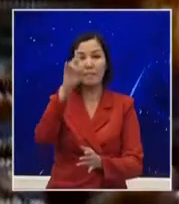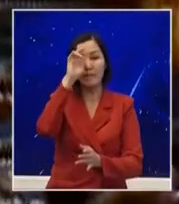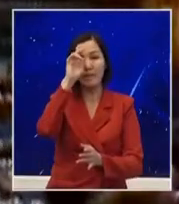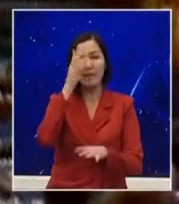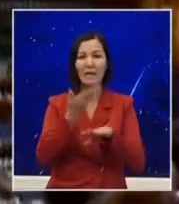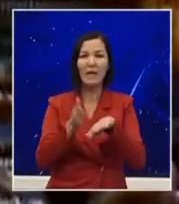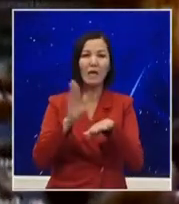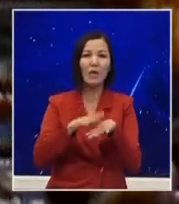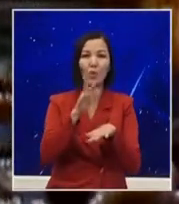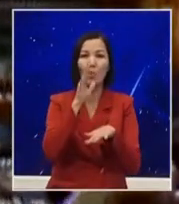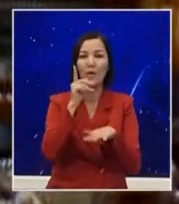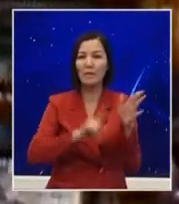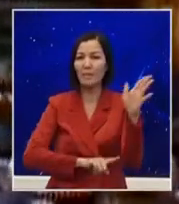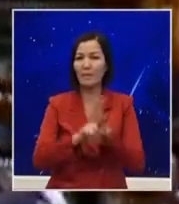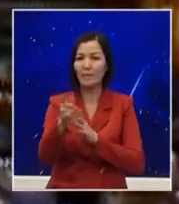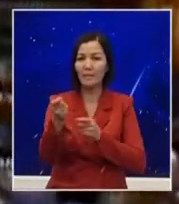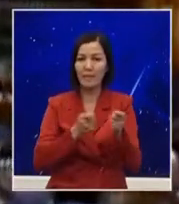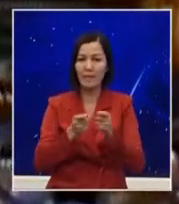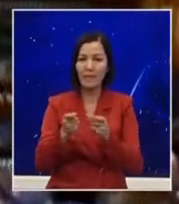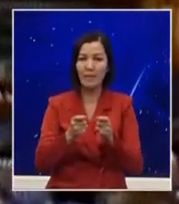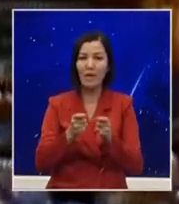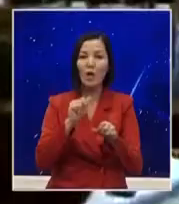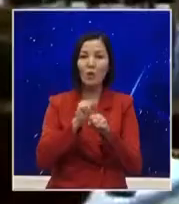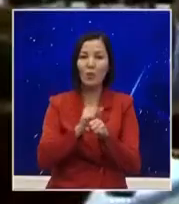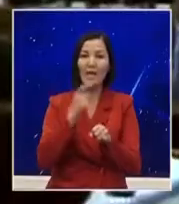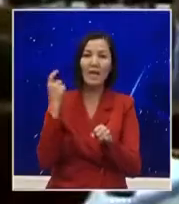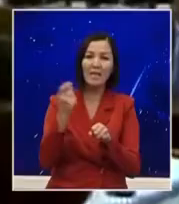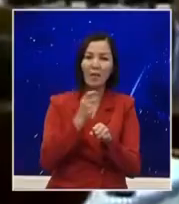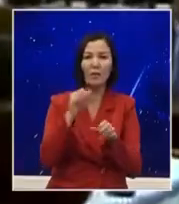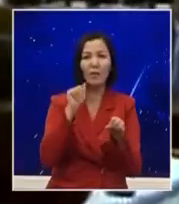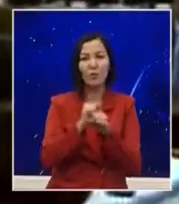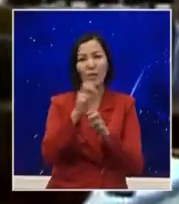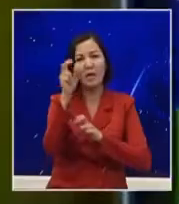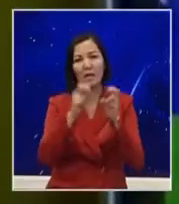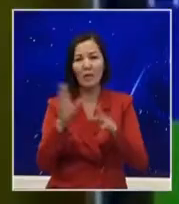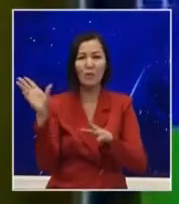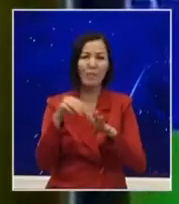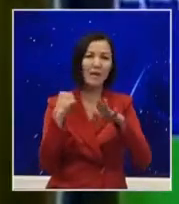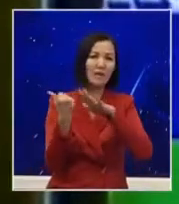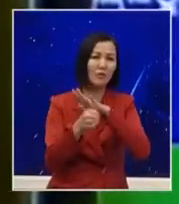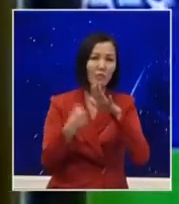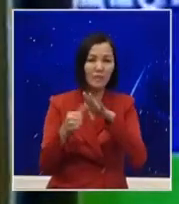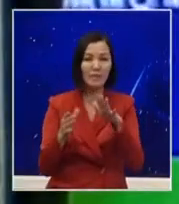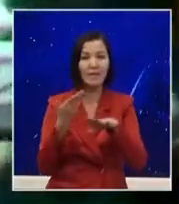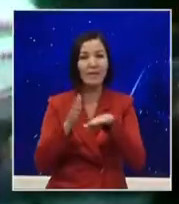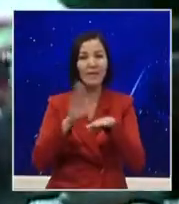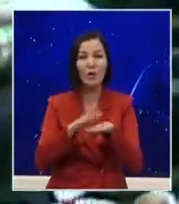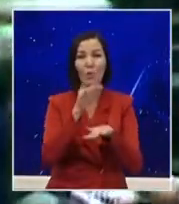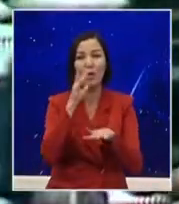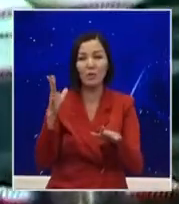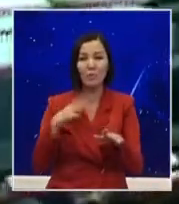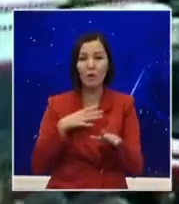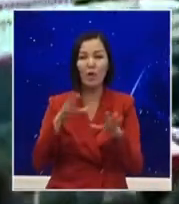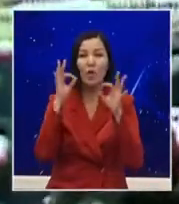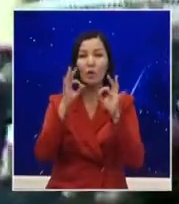қыстау кезеңде қолына алды. Тұралаған экономика, тоқтаған кәсіпорын жаппай жұмыссыздық еді. Ұлт көшбасшысының сарабдал